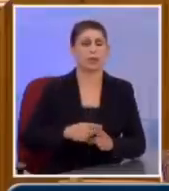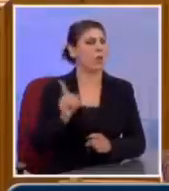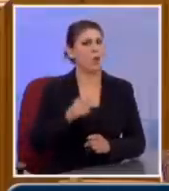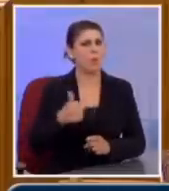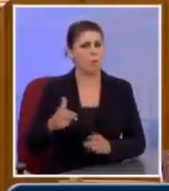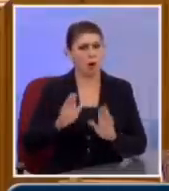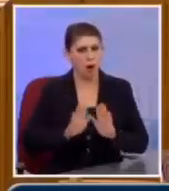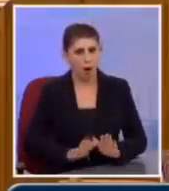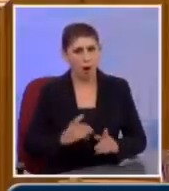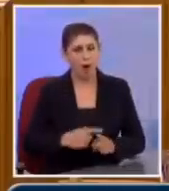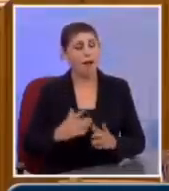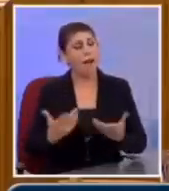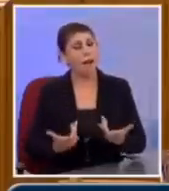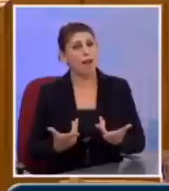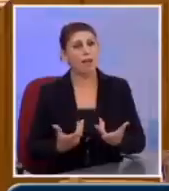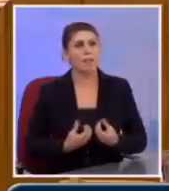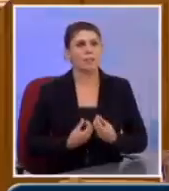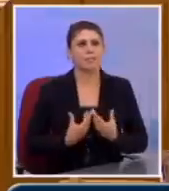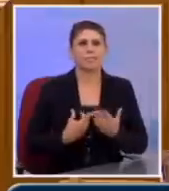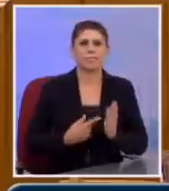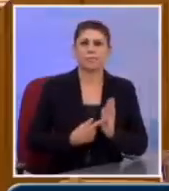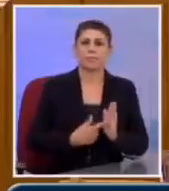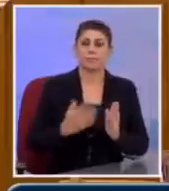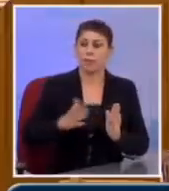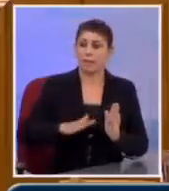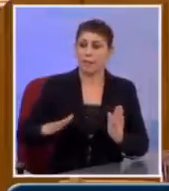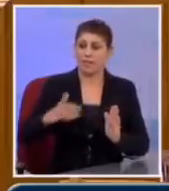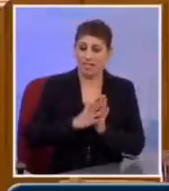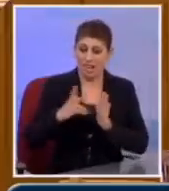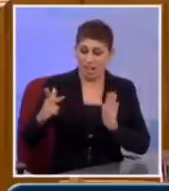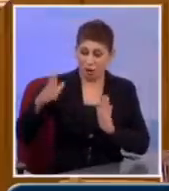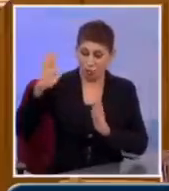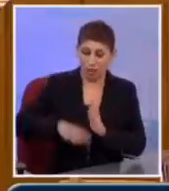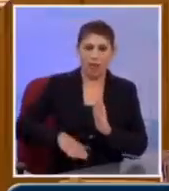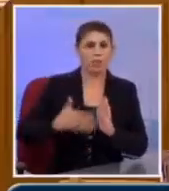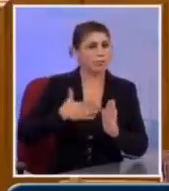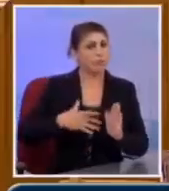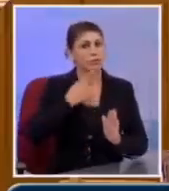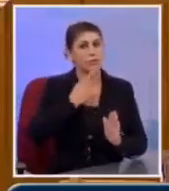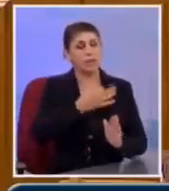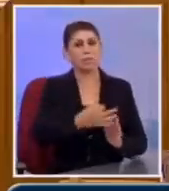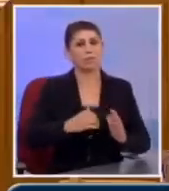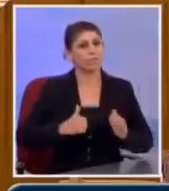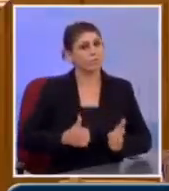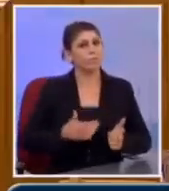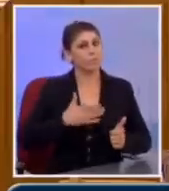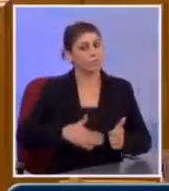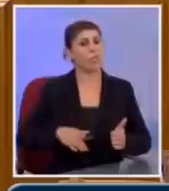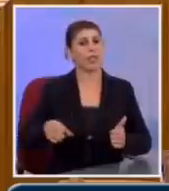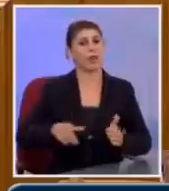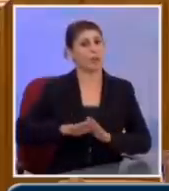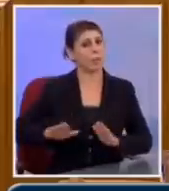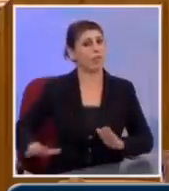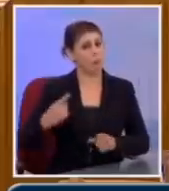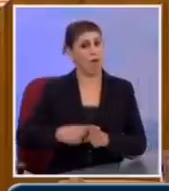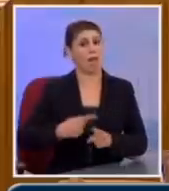στην Ελλάδα αλλά να εκφράζουν όσο τα παιδιά τους είναι ανήλικα τη βούλησή τους, το παιδί τους να γίνει